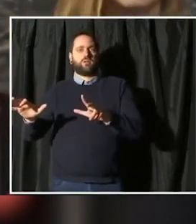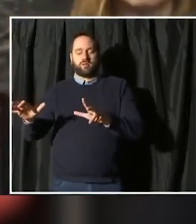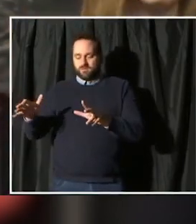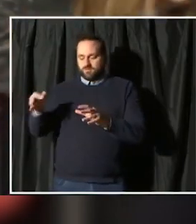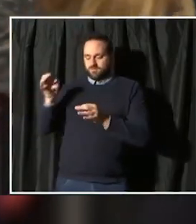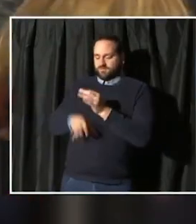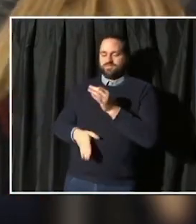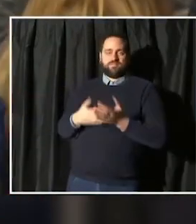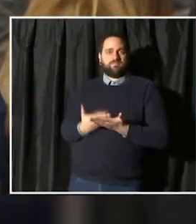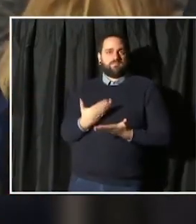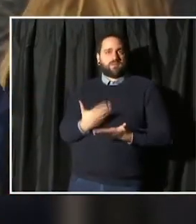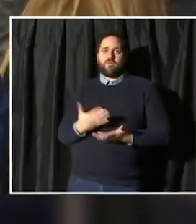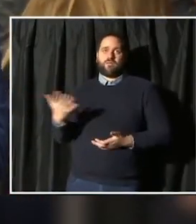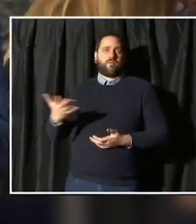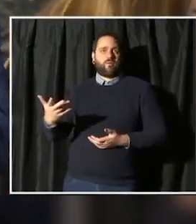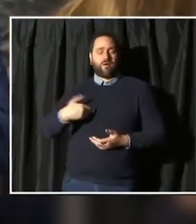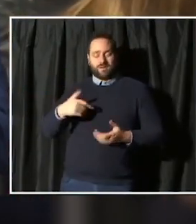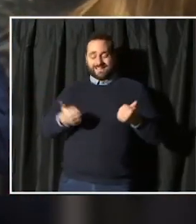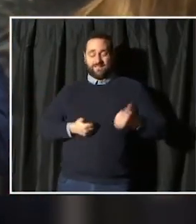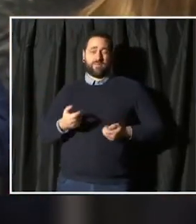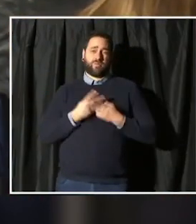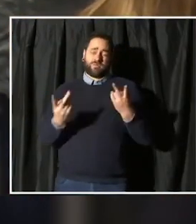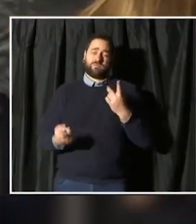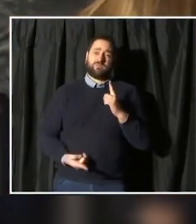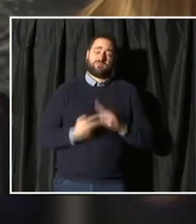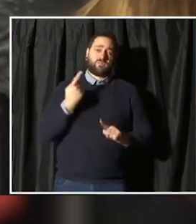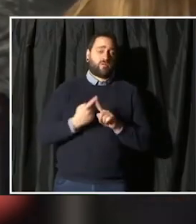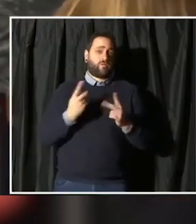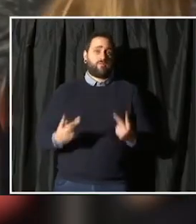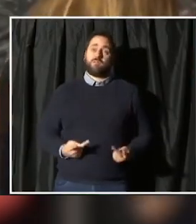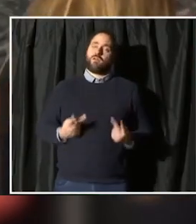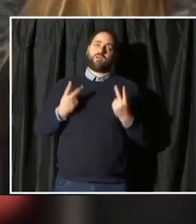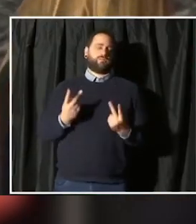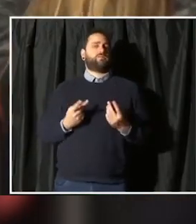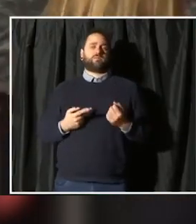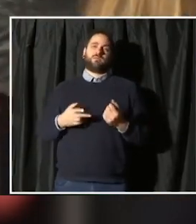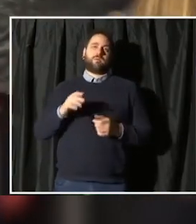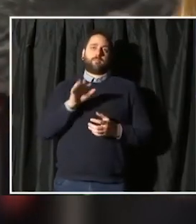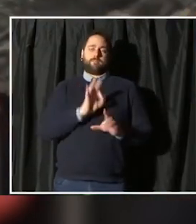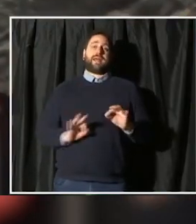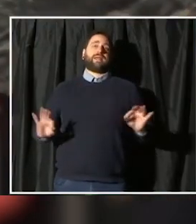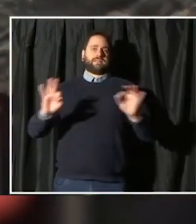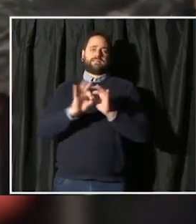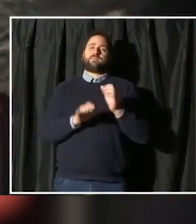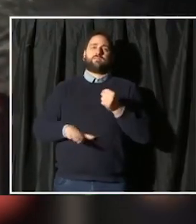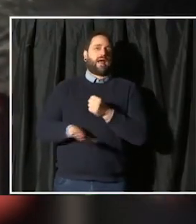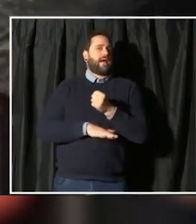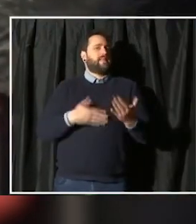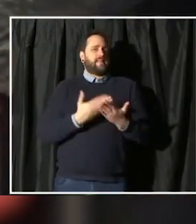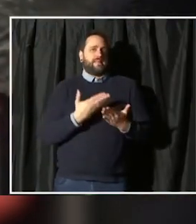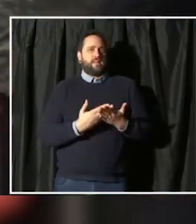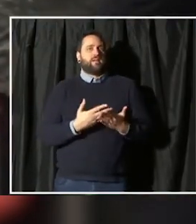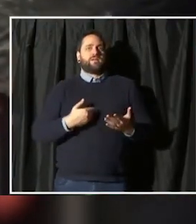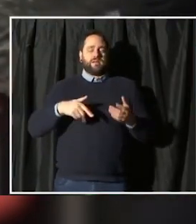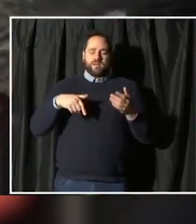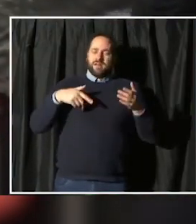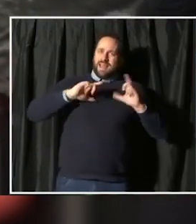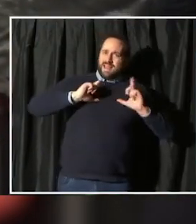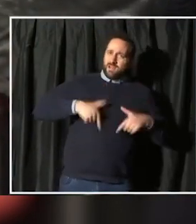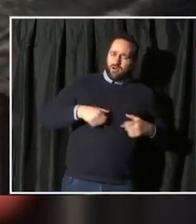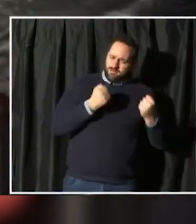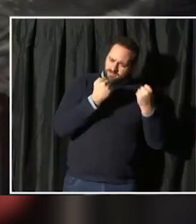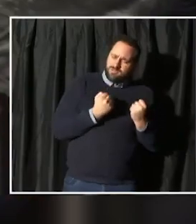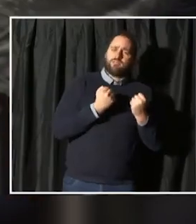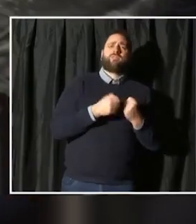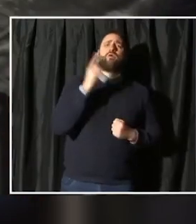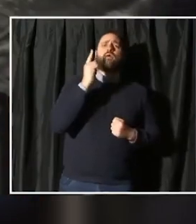essentiels, indispensables à notre pays. Je veux renforcer l'école, je veux renforcer l'hôpital, je veux